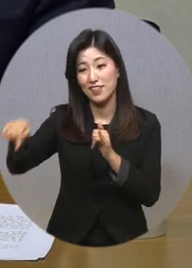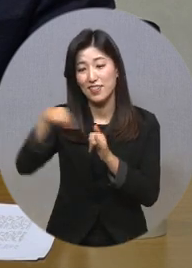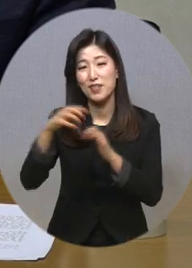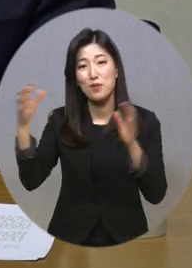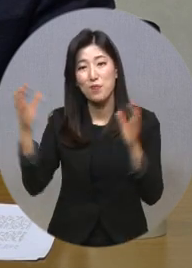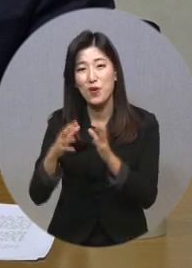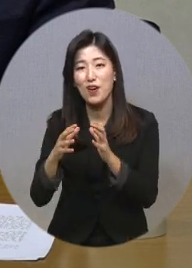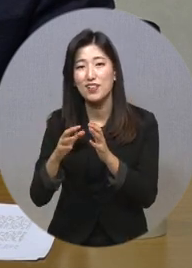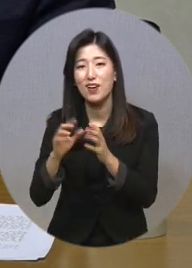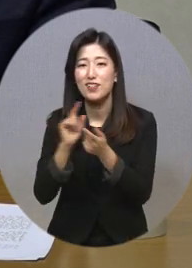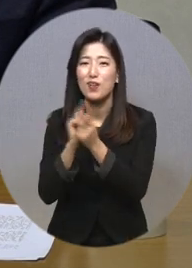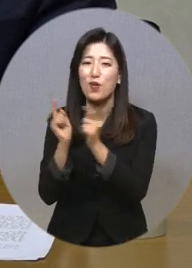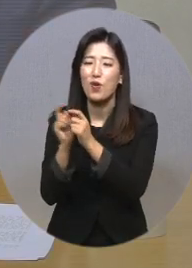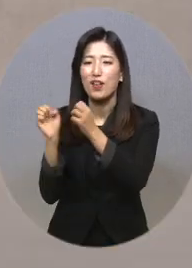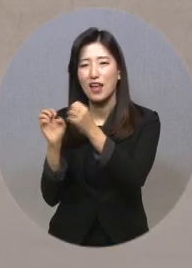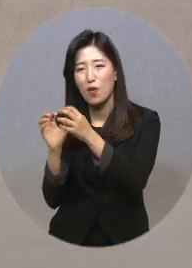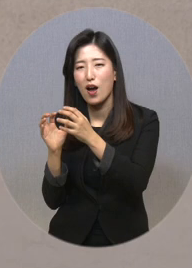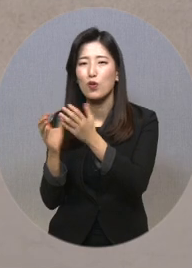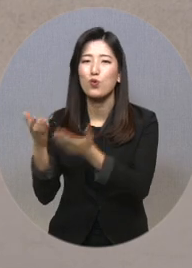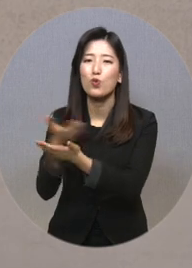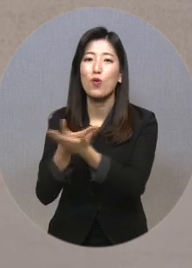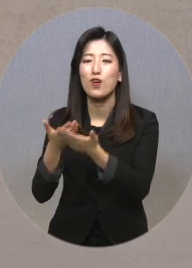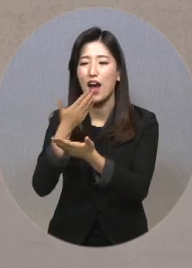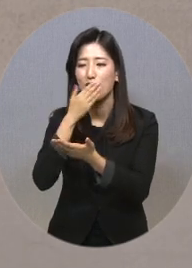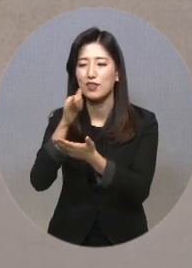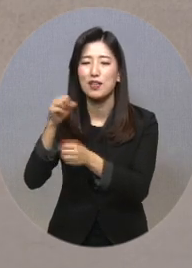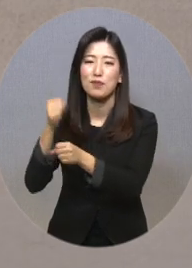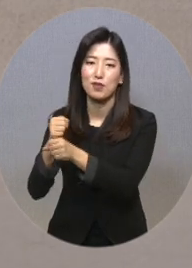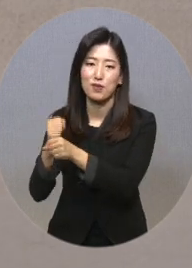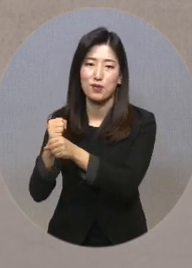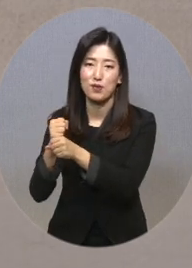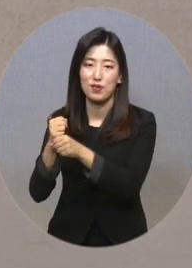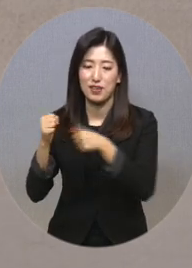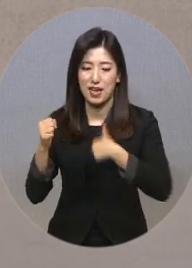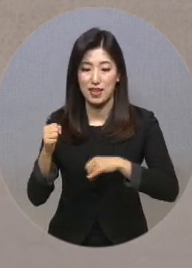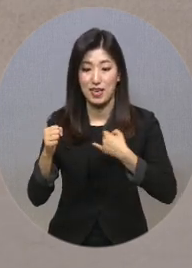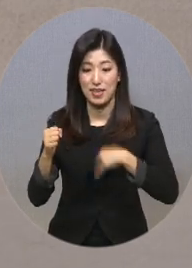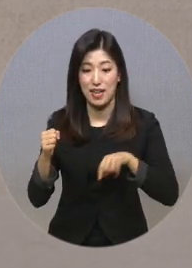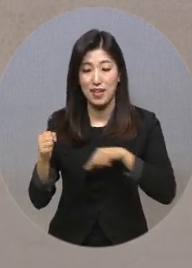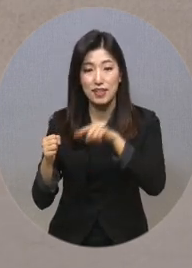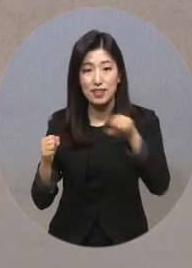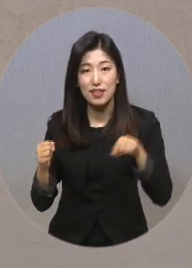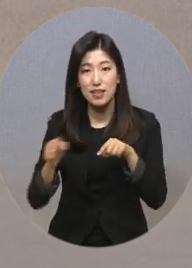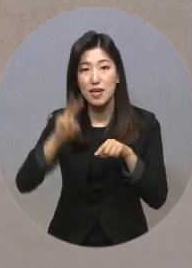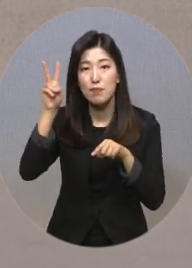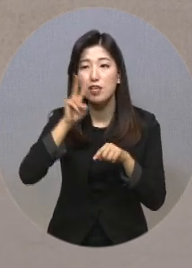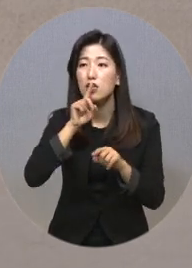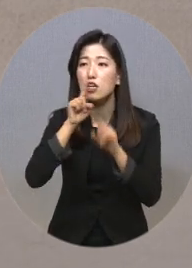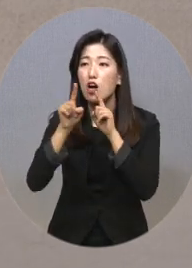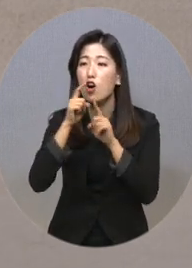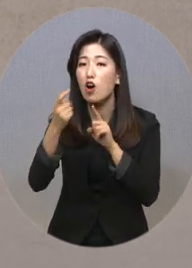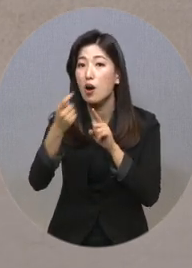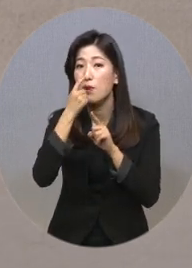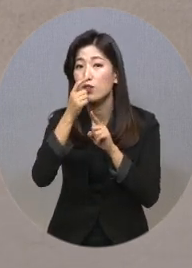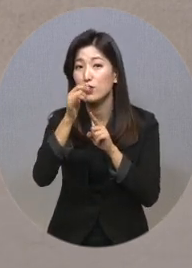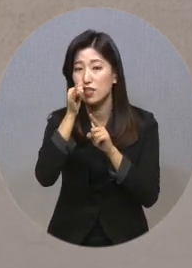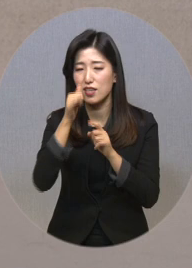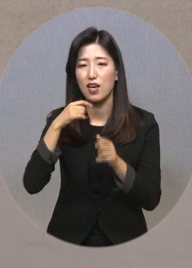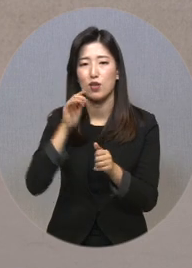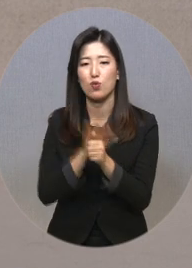장소도 제공해주고 어린 자녀들이 베트남 언어를 배울 수 있도록 도와주는